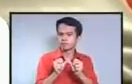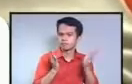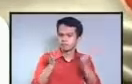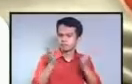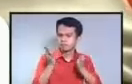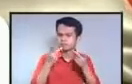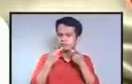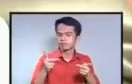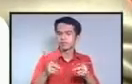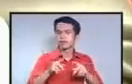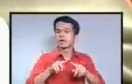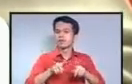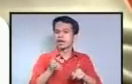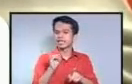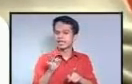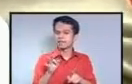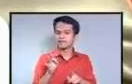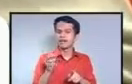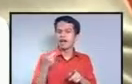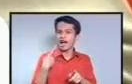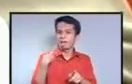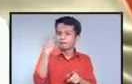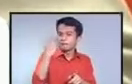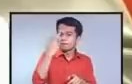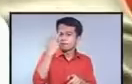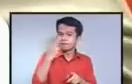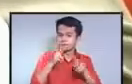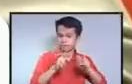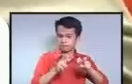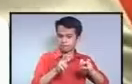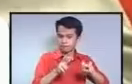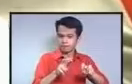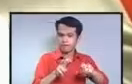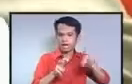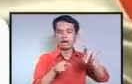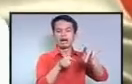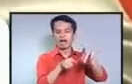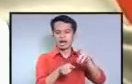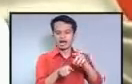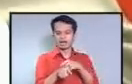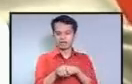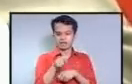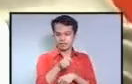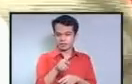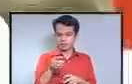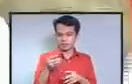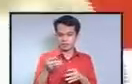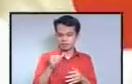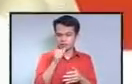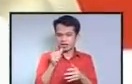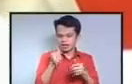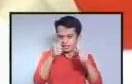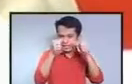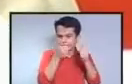publiko. Pero kung mayroong dahilan para imbestigahan na may paglabag, di po ba dapat gawin natin? Tulad ng